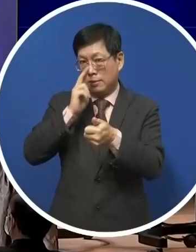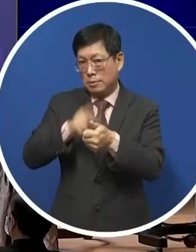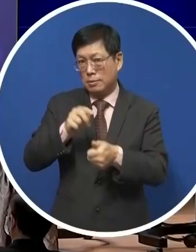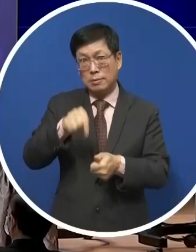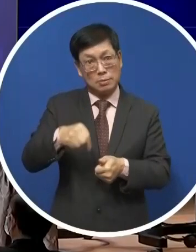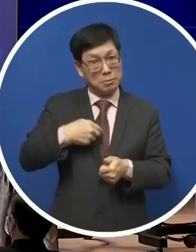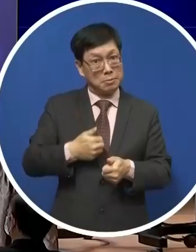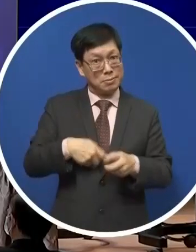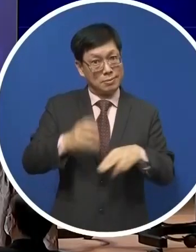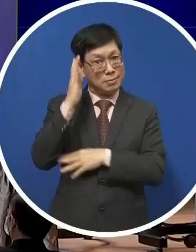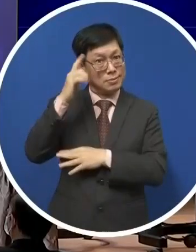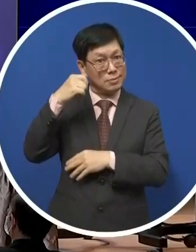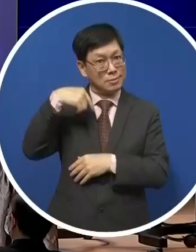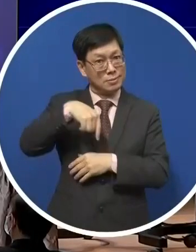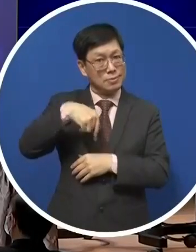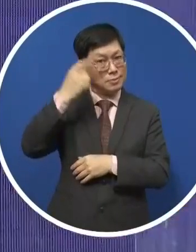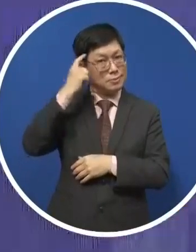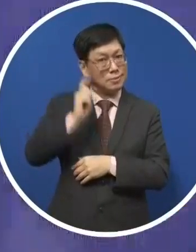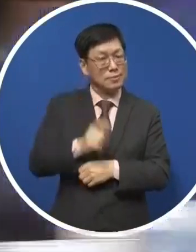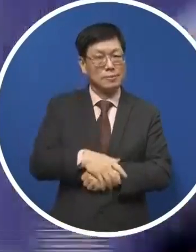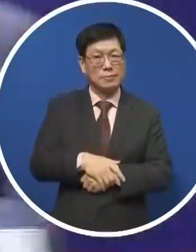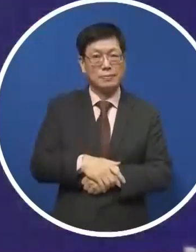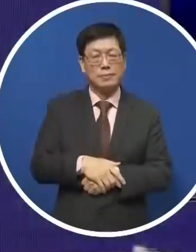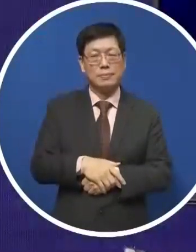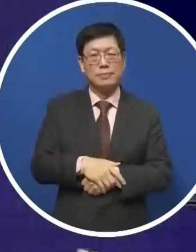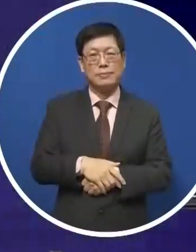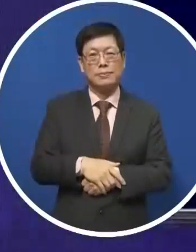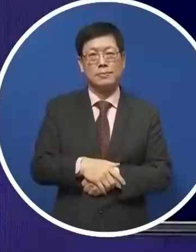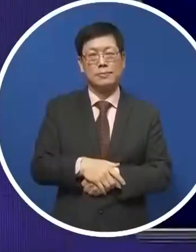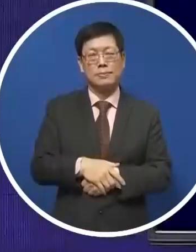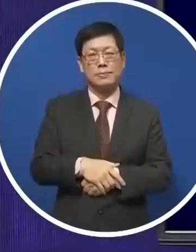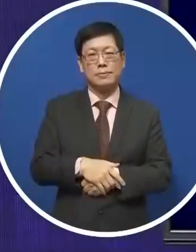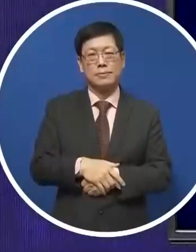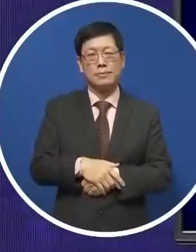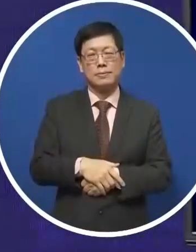请问政院的回应？ 刑警谢志。